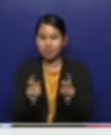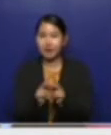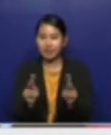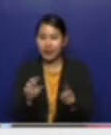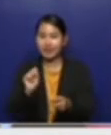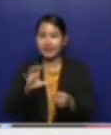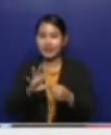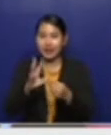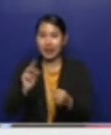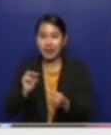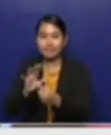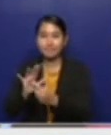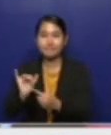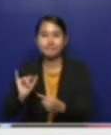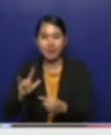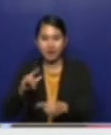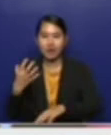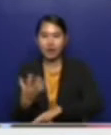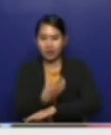ของเรารองรับอยู่